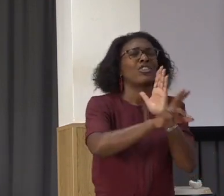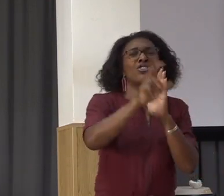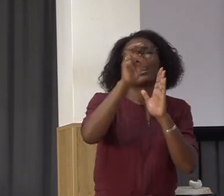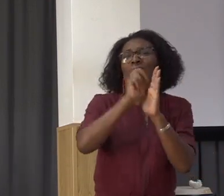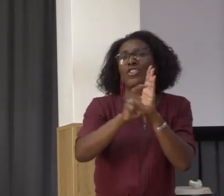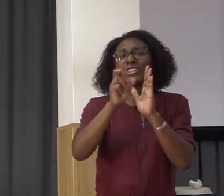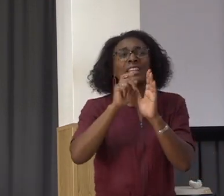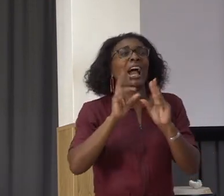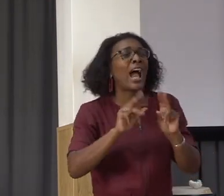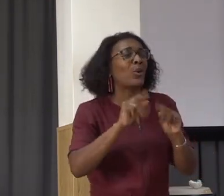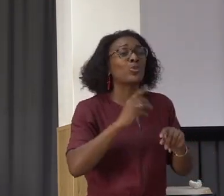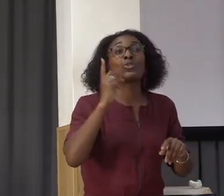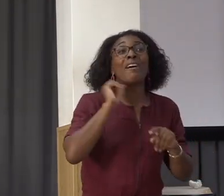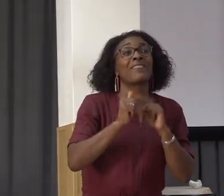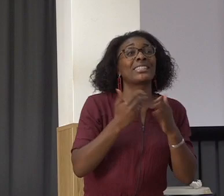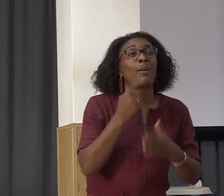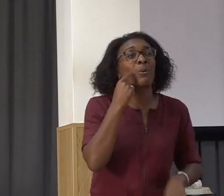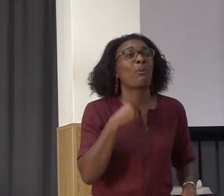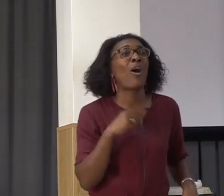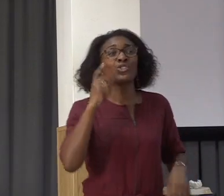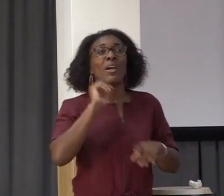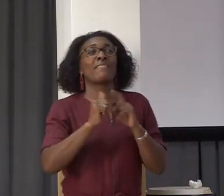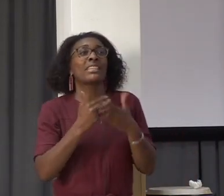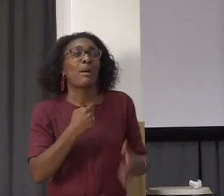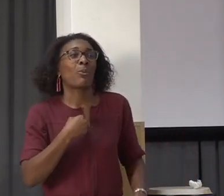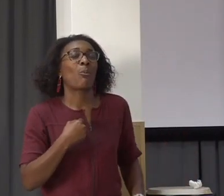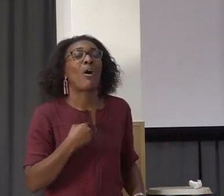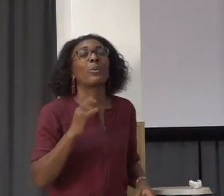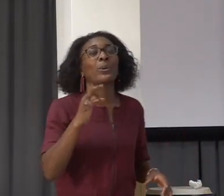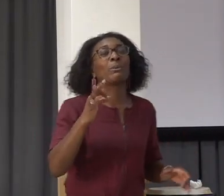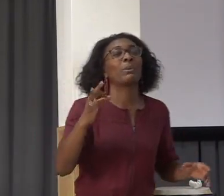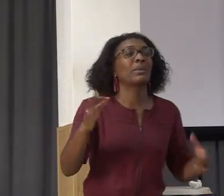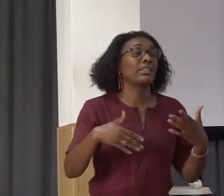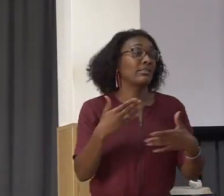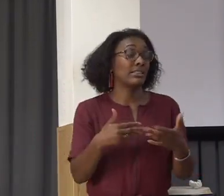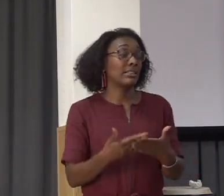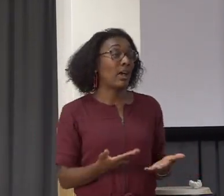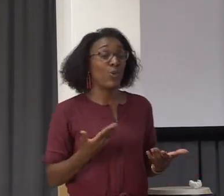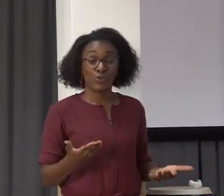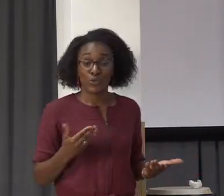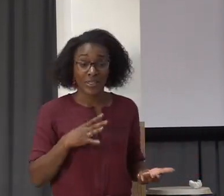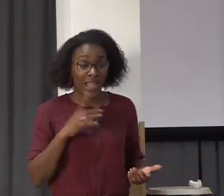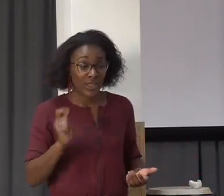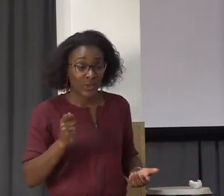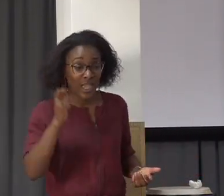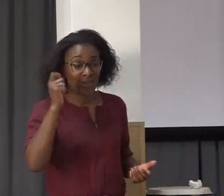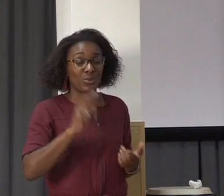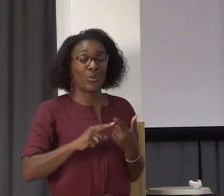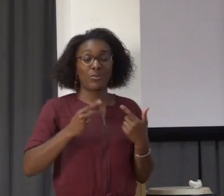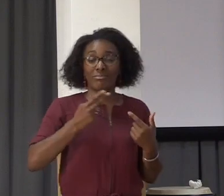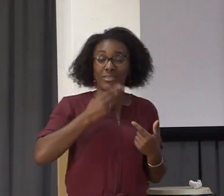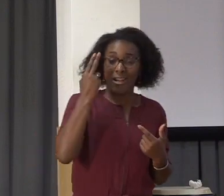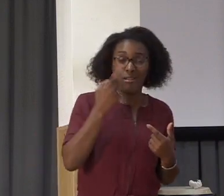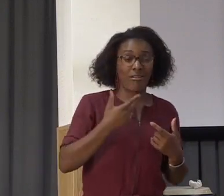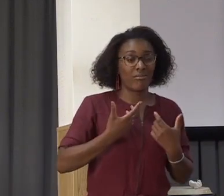aussi. De nos jours, on a tellement de choses dans nos mains. On a l'éducation, les talents, toutes sortes de